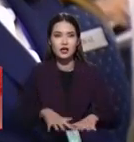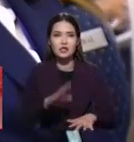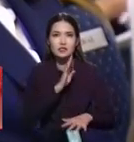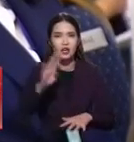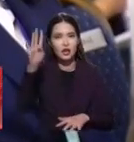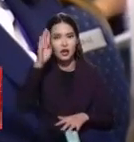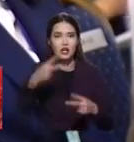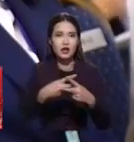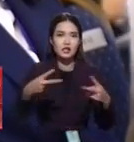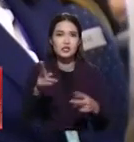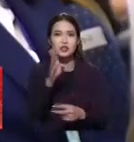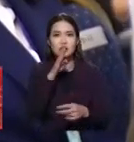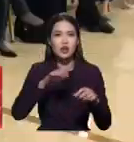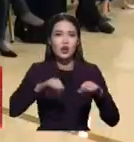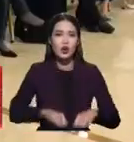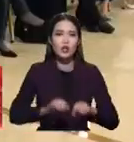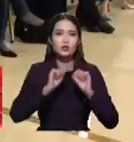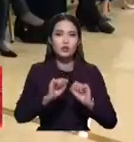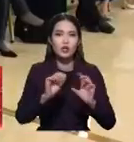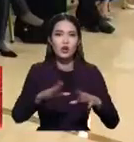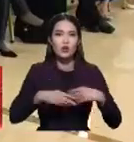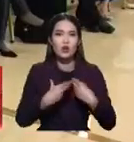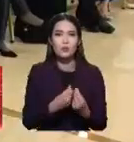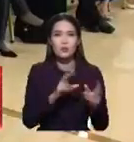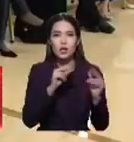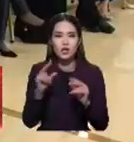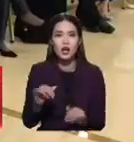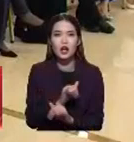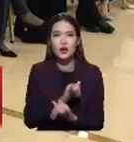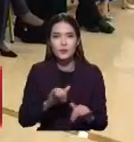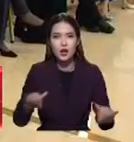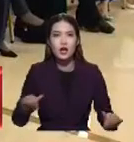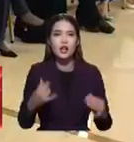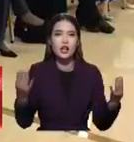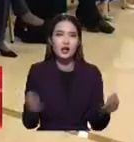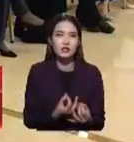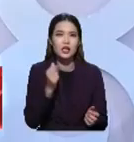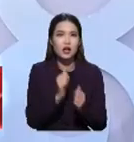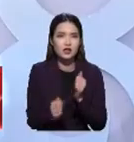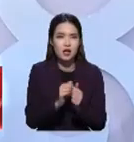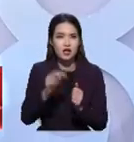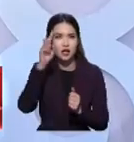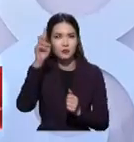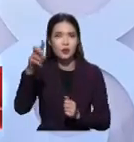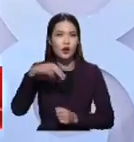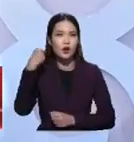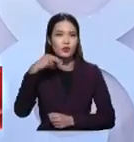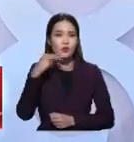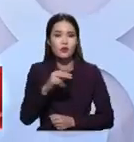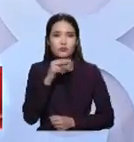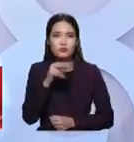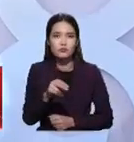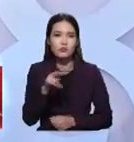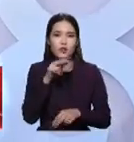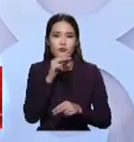ету, қыз-келіншектердің құқығын қорғау және отбасылық құндылықтарды нығайту мәселесі әрқашан мемлекет басшысы Қасым-Жомарт